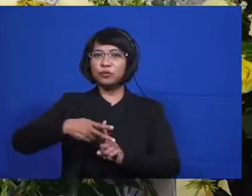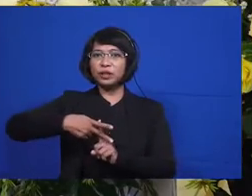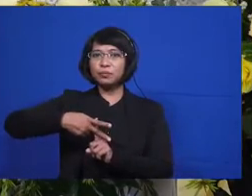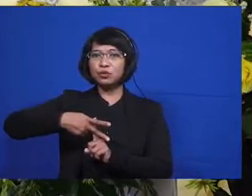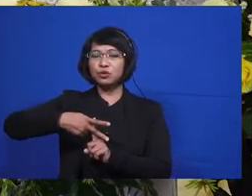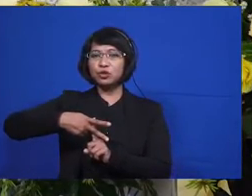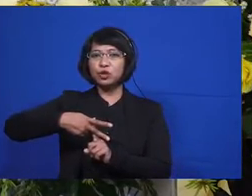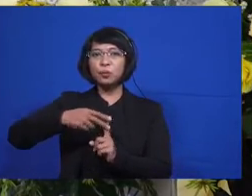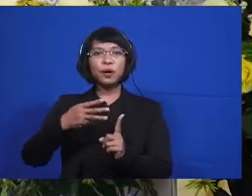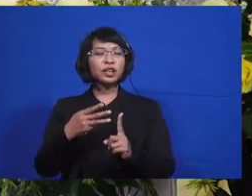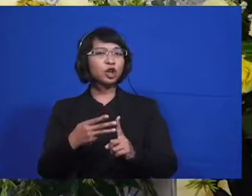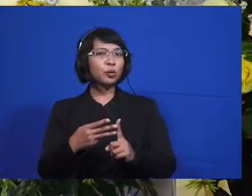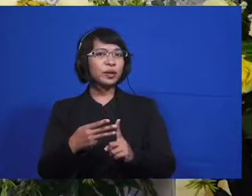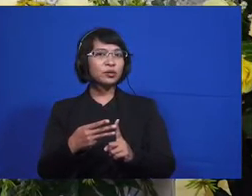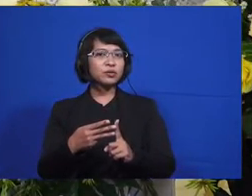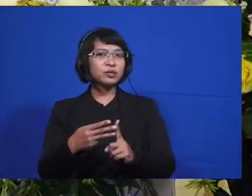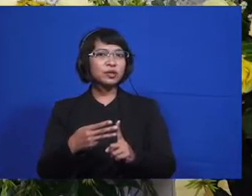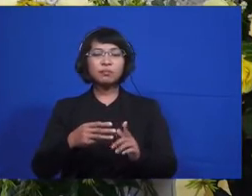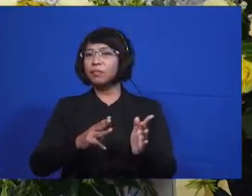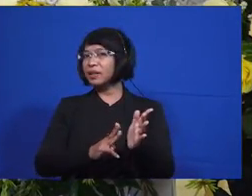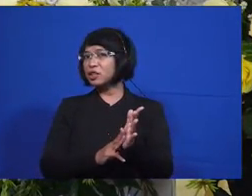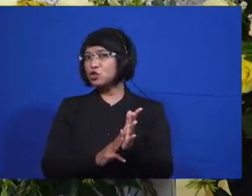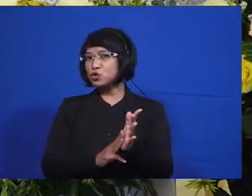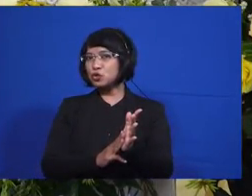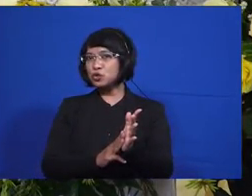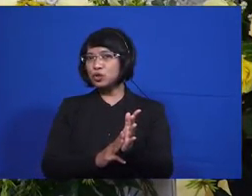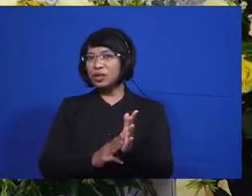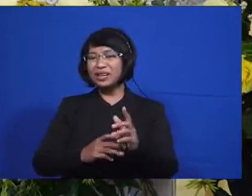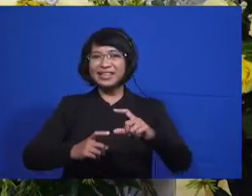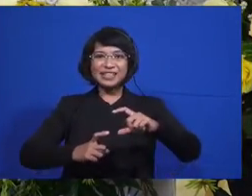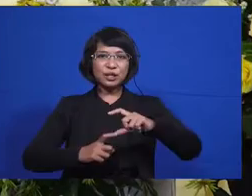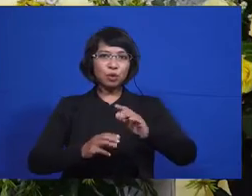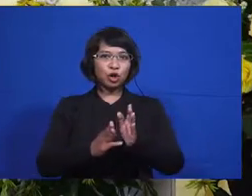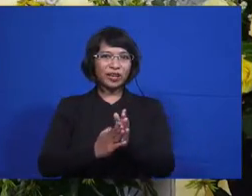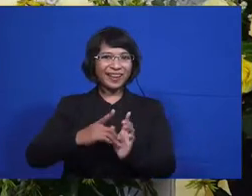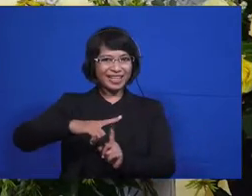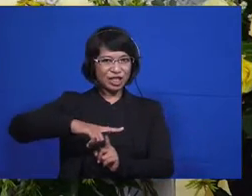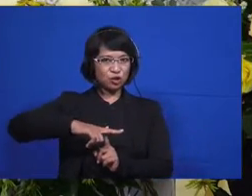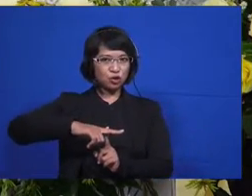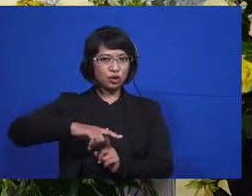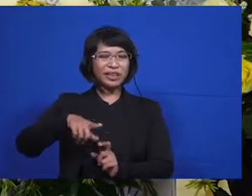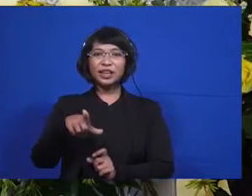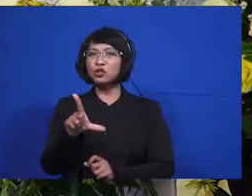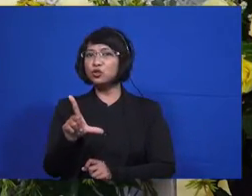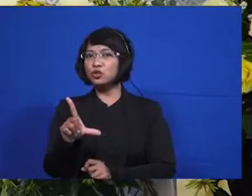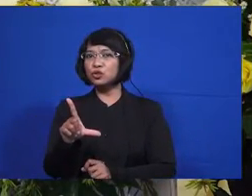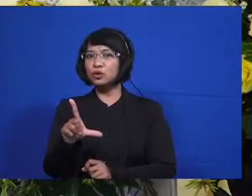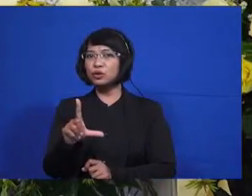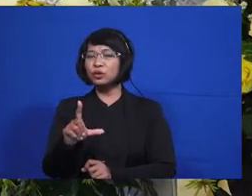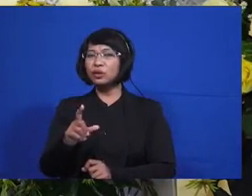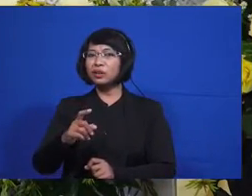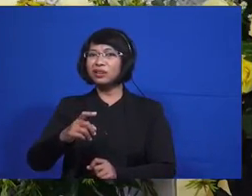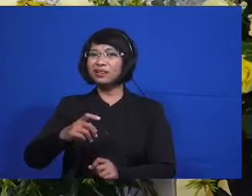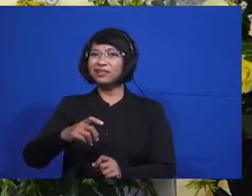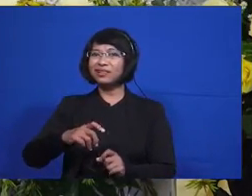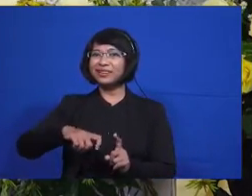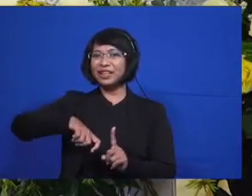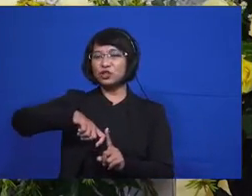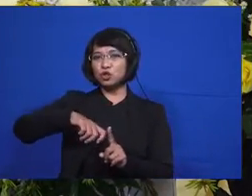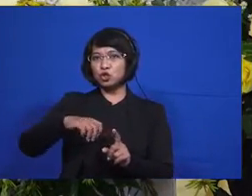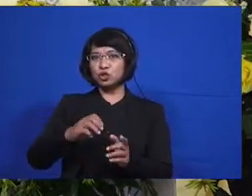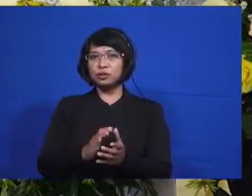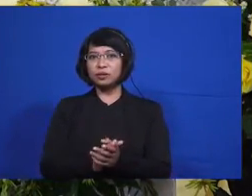Filipus, Bartolomeus, Matius, Simon dan Tadeus, Linus, Kletus,